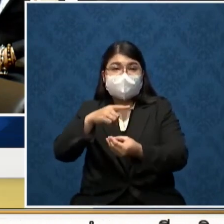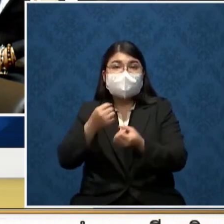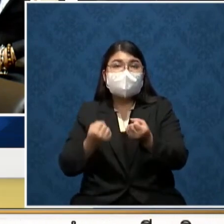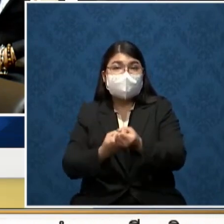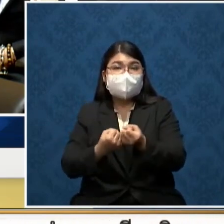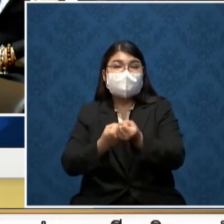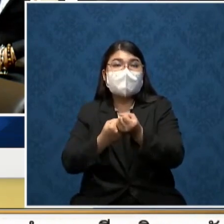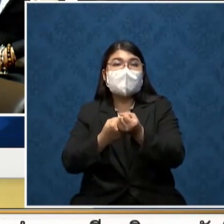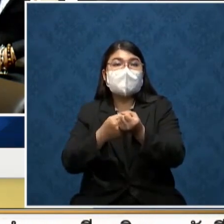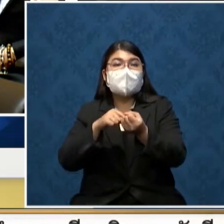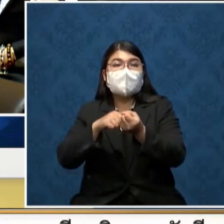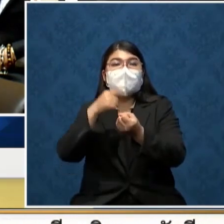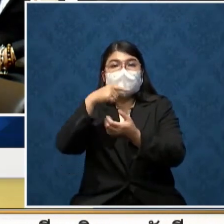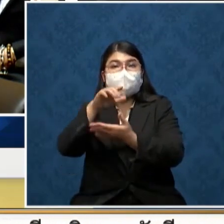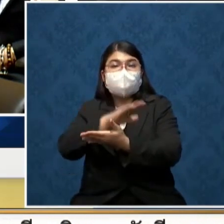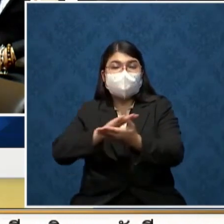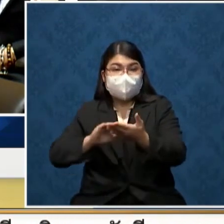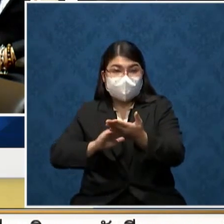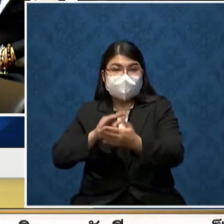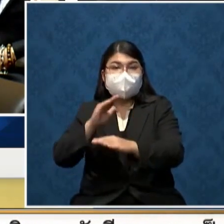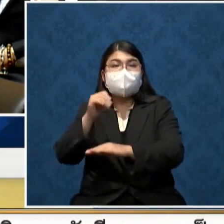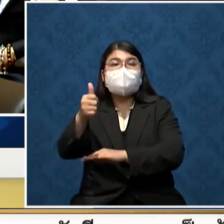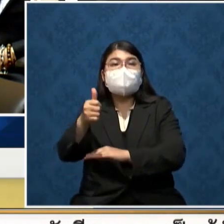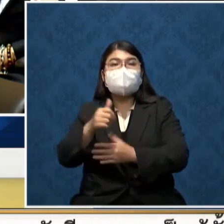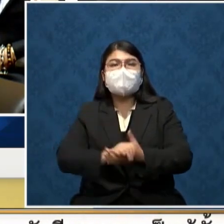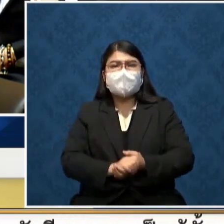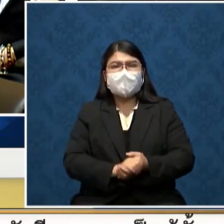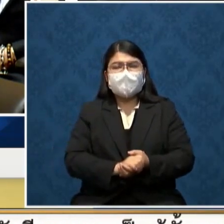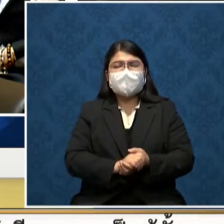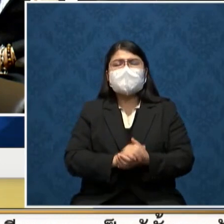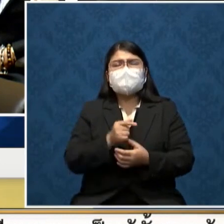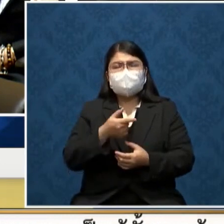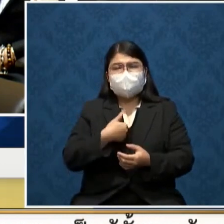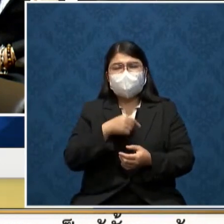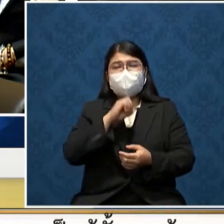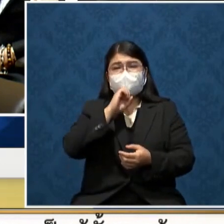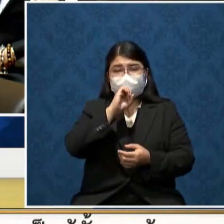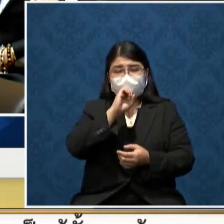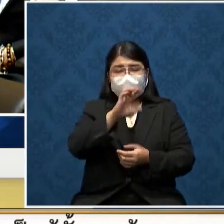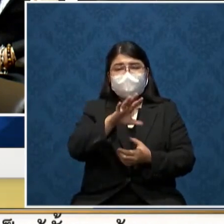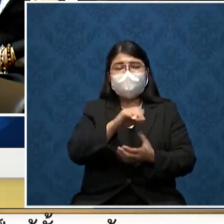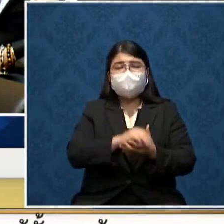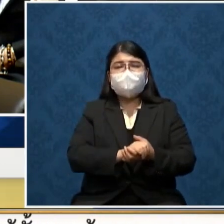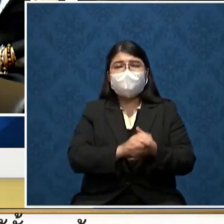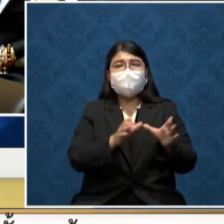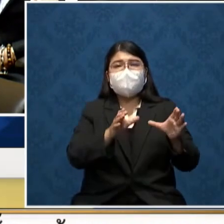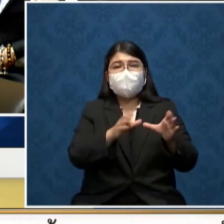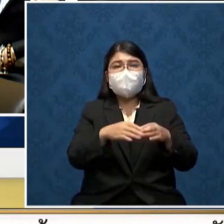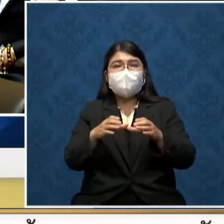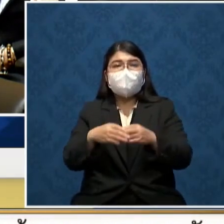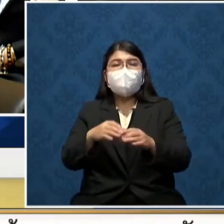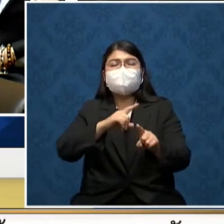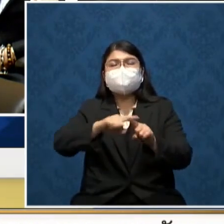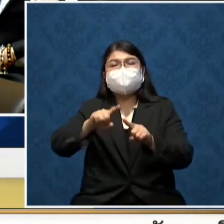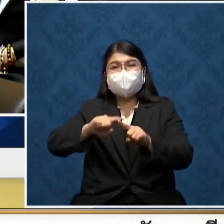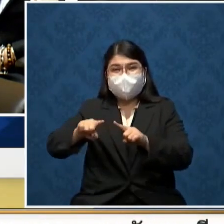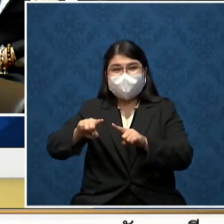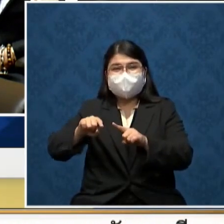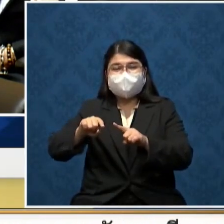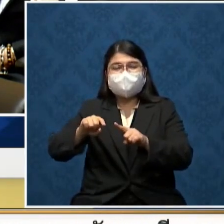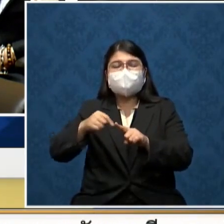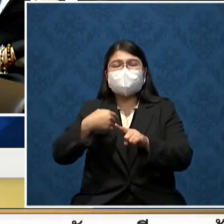างๆของประเทศได้นะครับดังนั้นเนี่ยหน่วยงานตามที่ผมได้พูดถึงนั้นนะครับก็จึงได้นำนะครับ